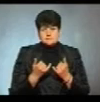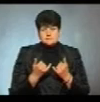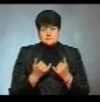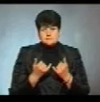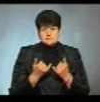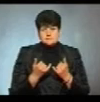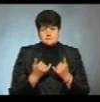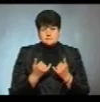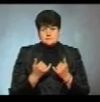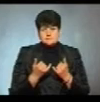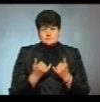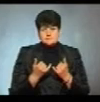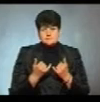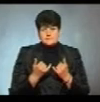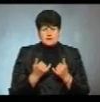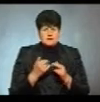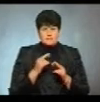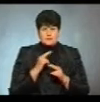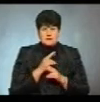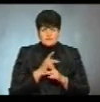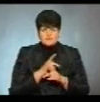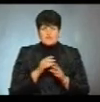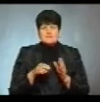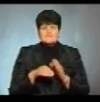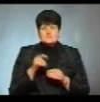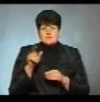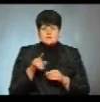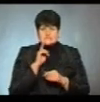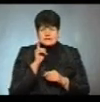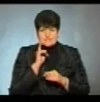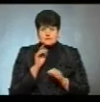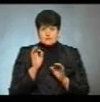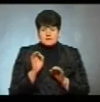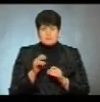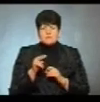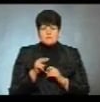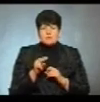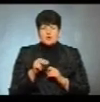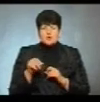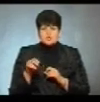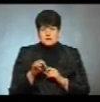Так, я перепрошую, бо я оговорився. Виборець Зеленського правильно, Порошенка.